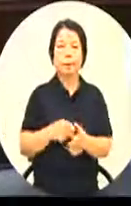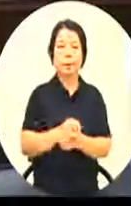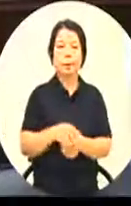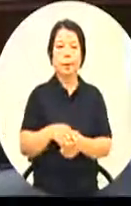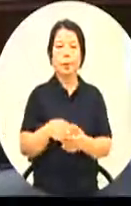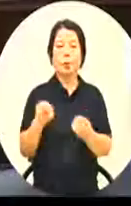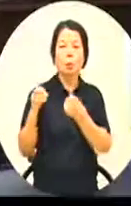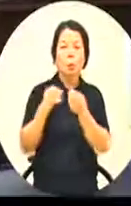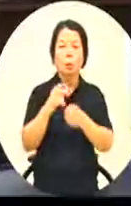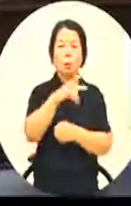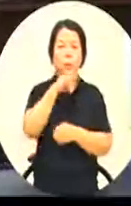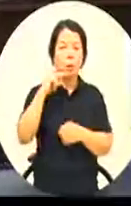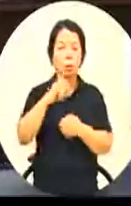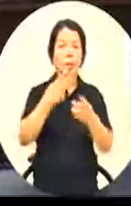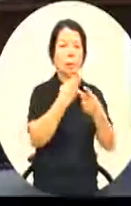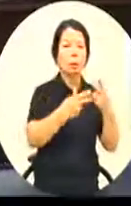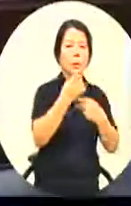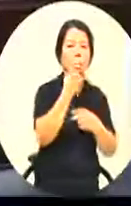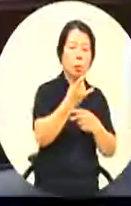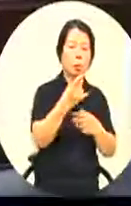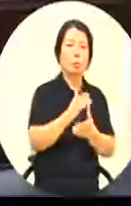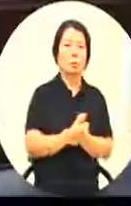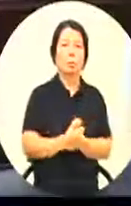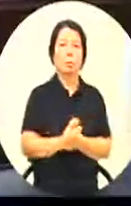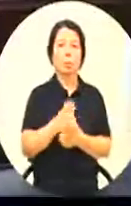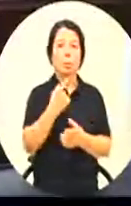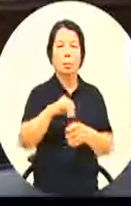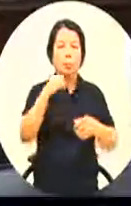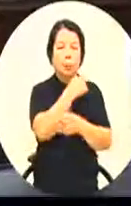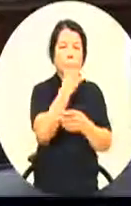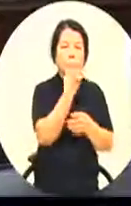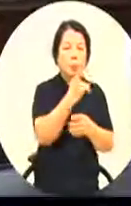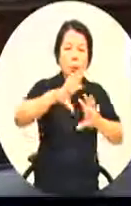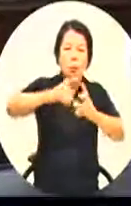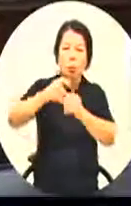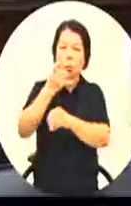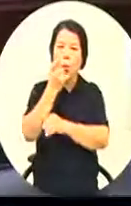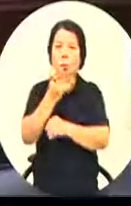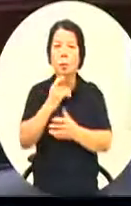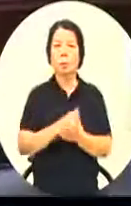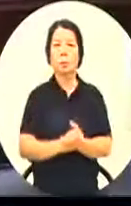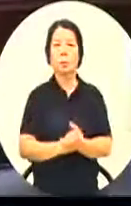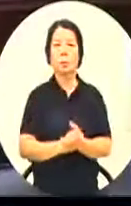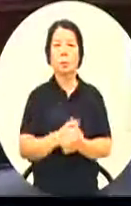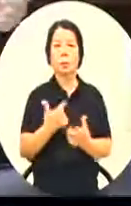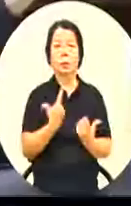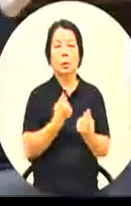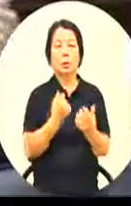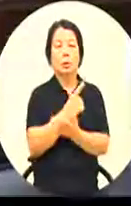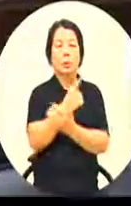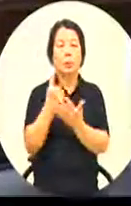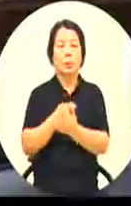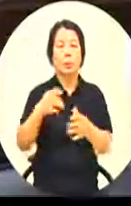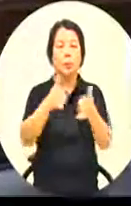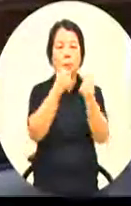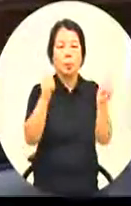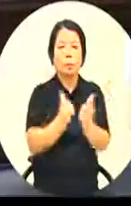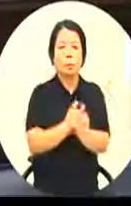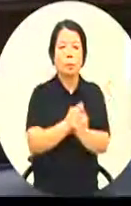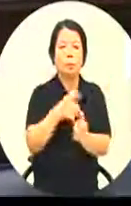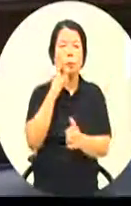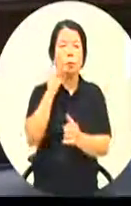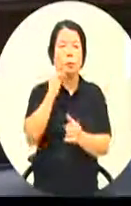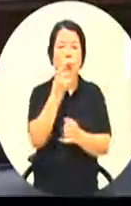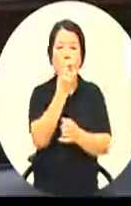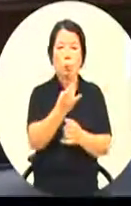好，讲客家话也好，那客家话、台语、国语也许是我们每个种族不同的母语哈。